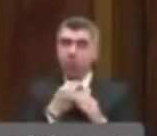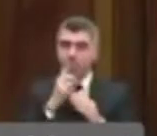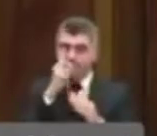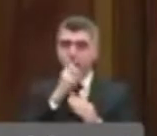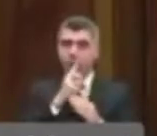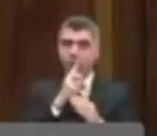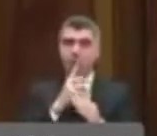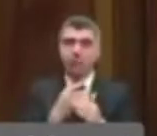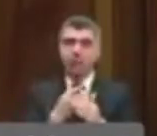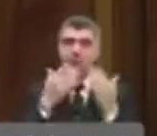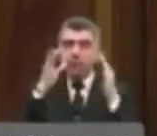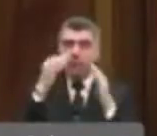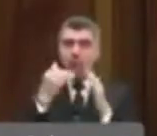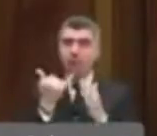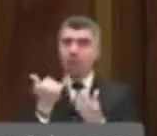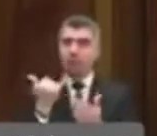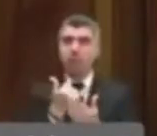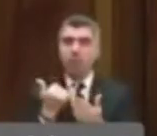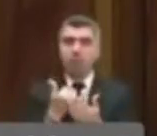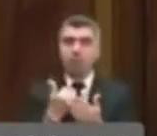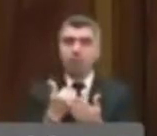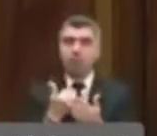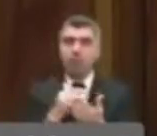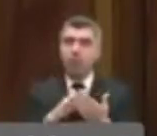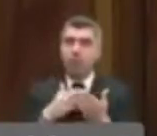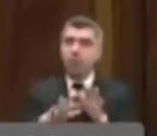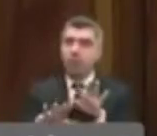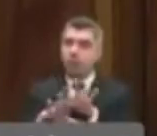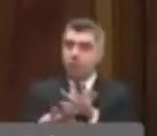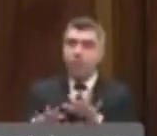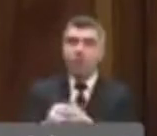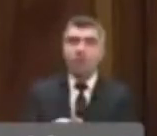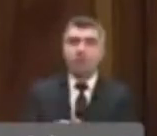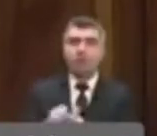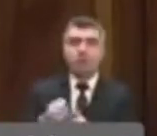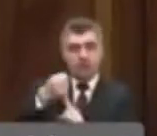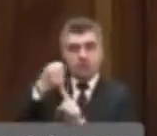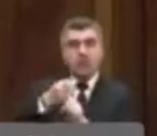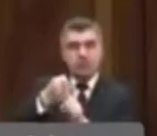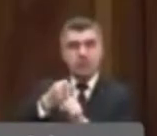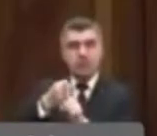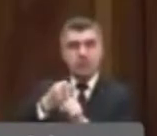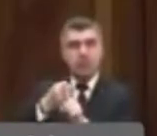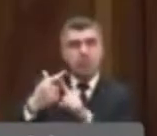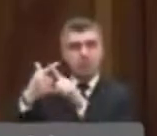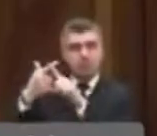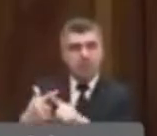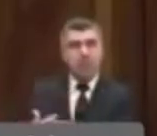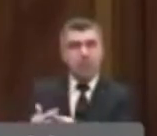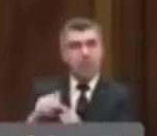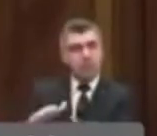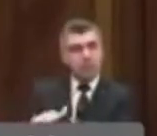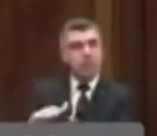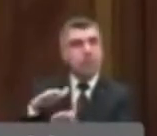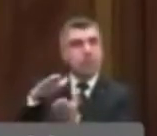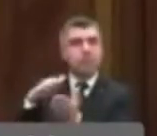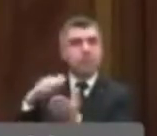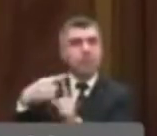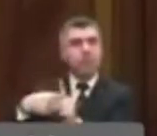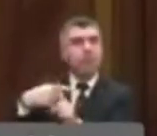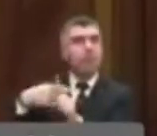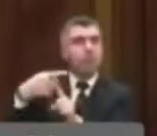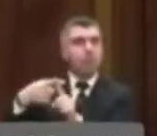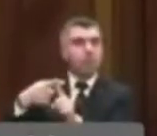الثقافه يعني شيء مهم في التطوير ديال المجتمع ديالنا، وغادي نشتغلوا عليه وغادي نعطيه الامكانيات ان شاء الله. ما هذه الا